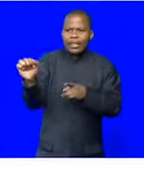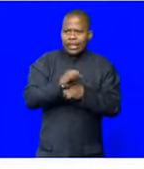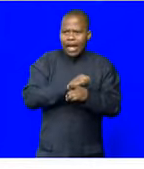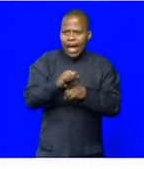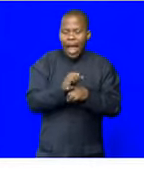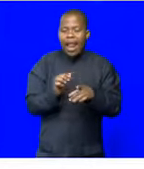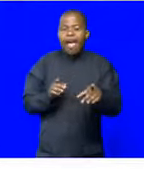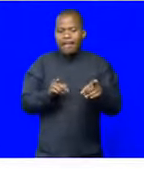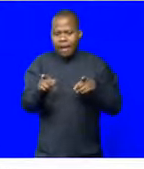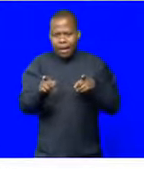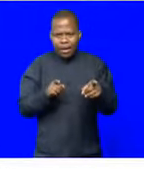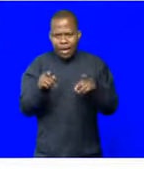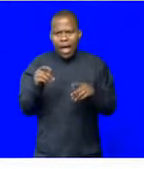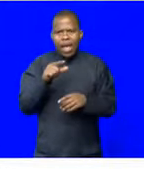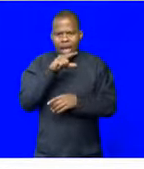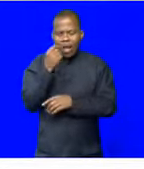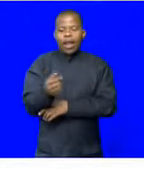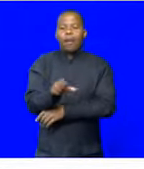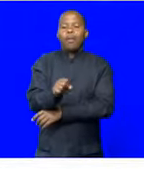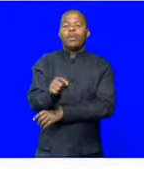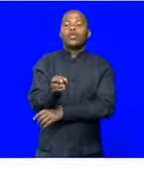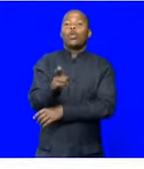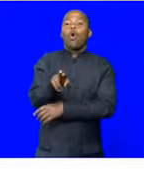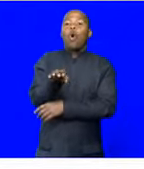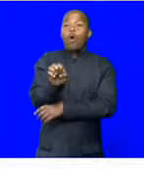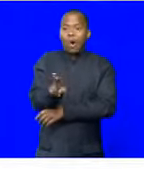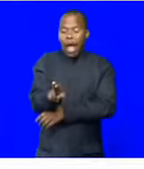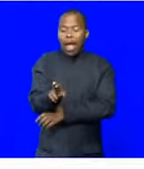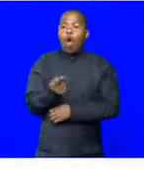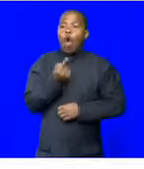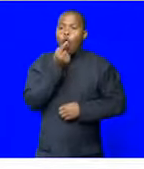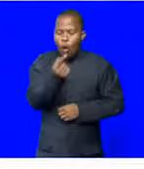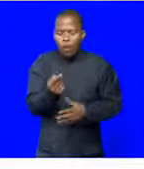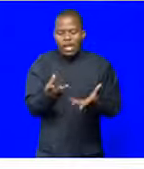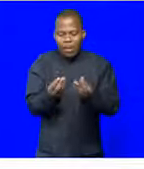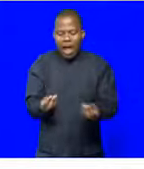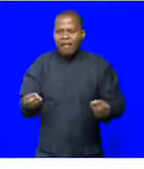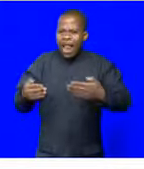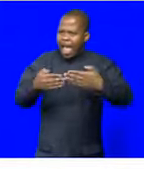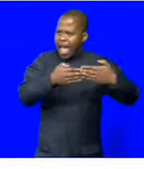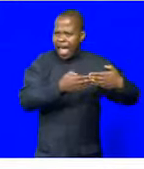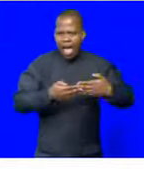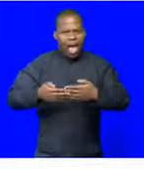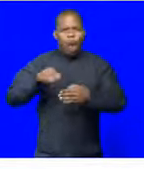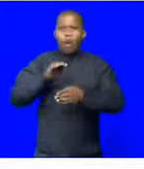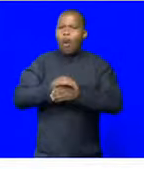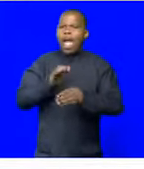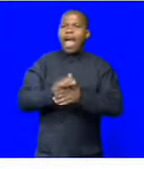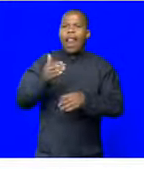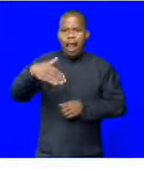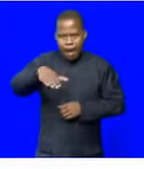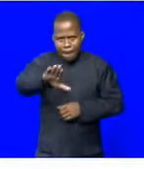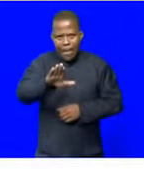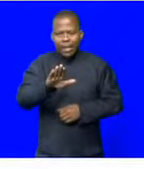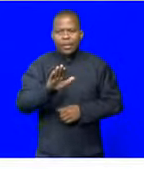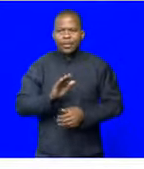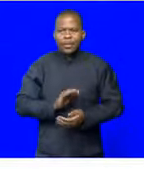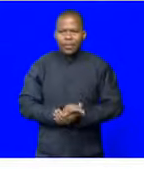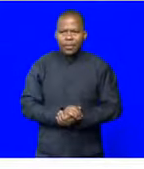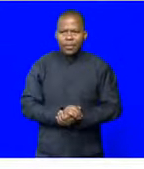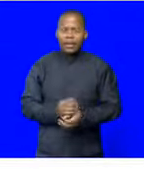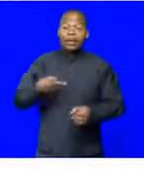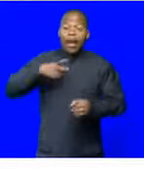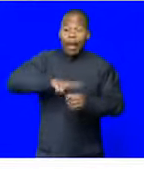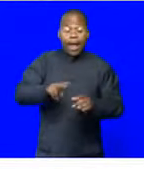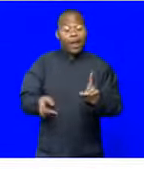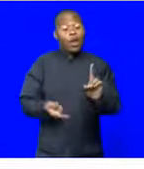yakwaPact lesekele leli hhovisi uthi bantwana kufanele banakekelwe ngayo yonke indlela kungakho kusukunyiswe le nombolo.